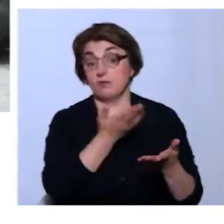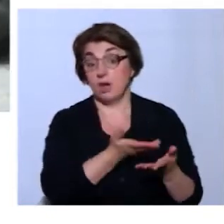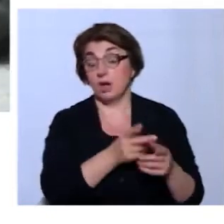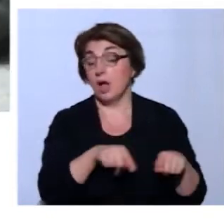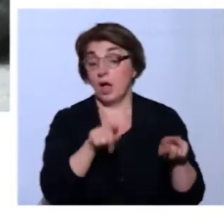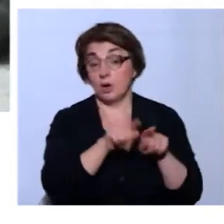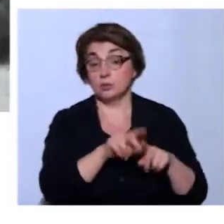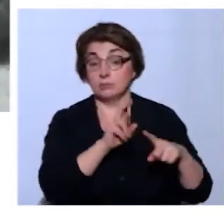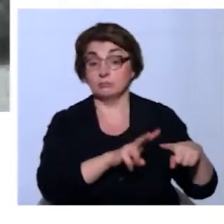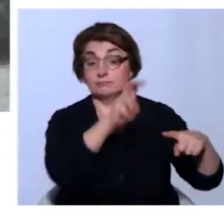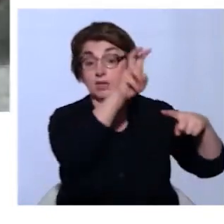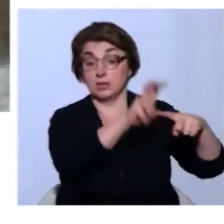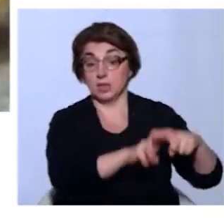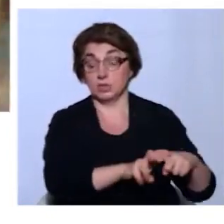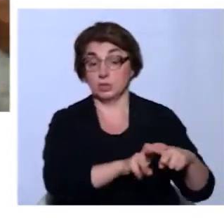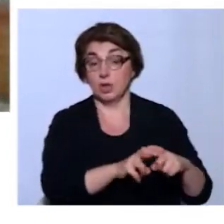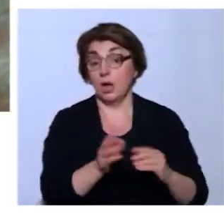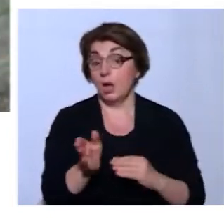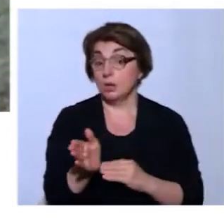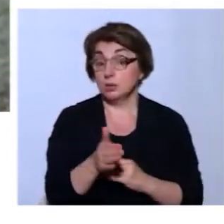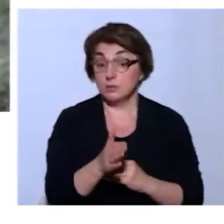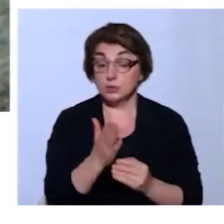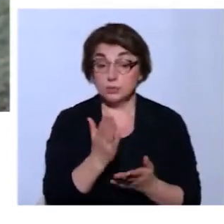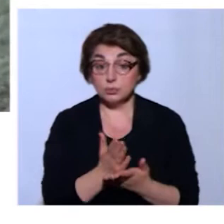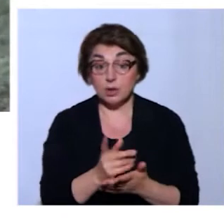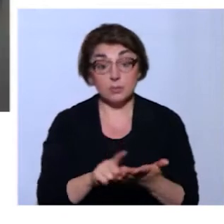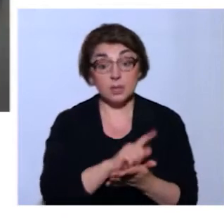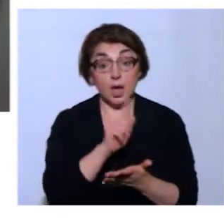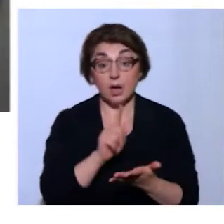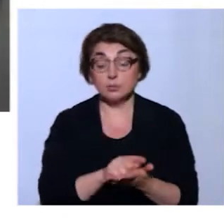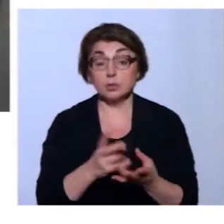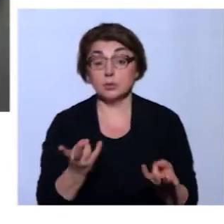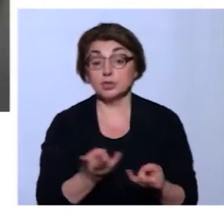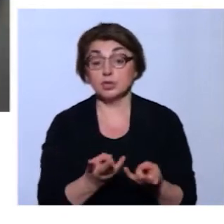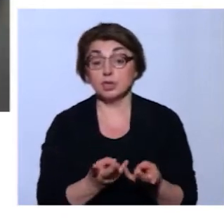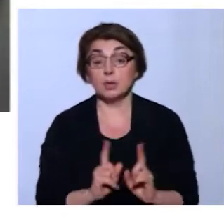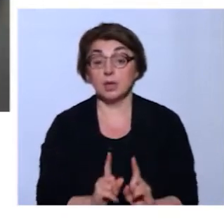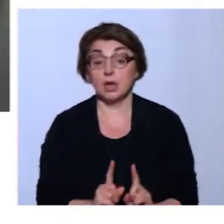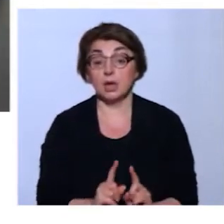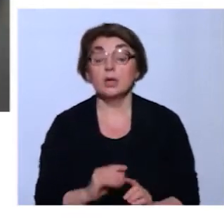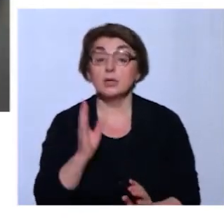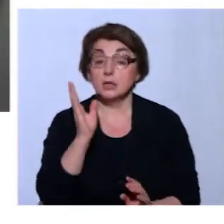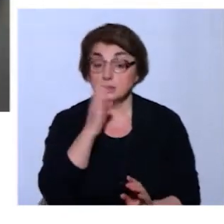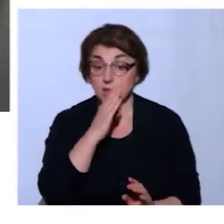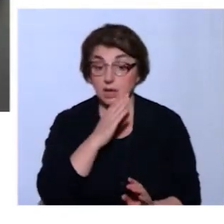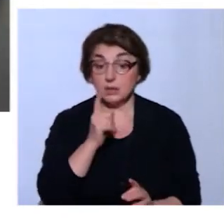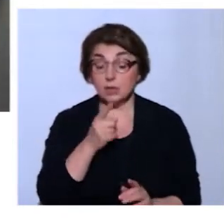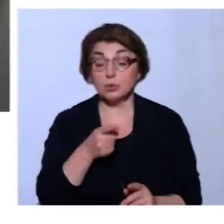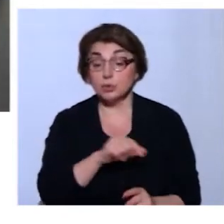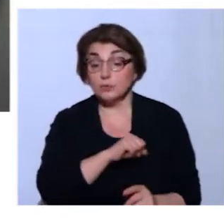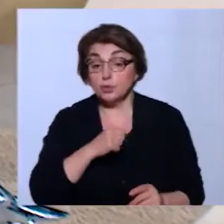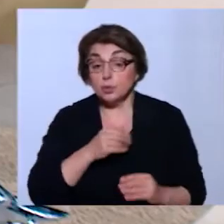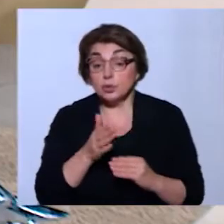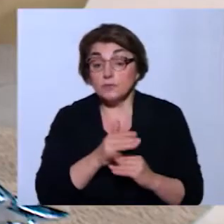ქანდარზე შემოსხდებიან ხოლმე. Აი, თევზი თუ ყავთ, მას აუცილებლად ჭირდება წყალი, რადგან ეს მისი